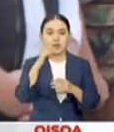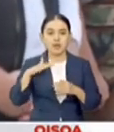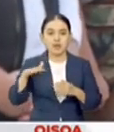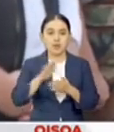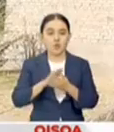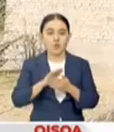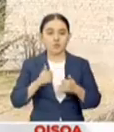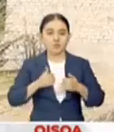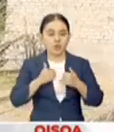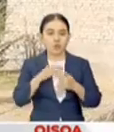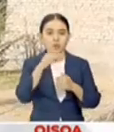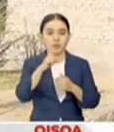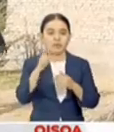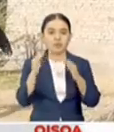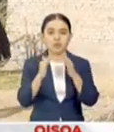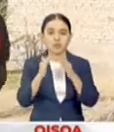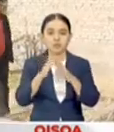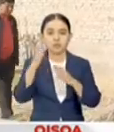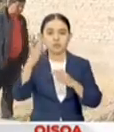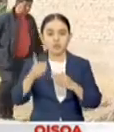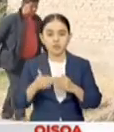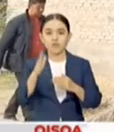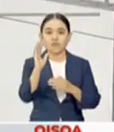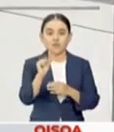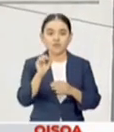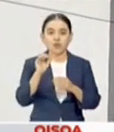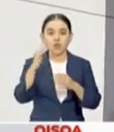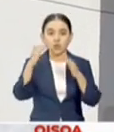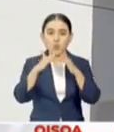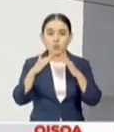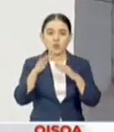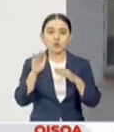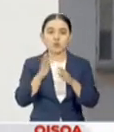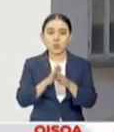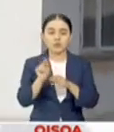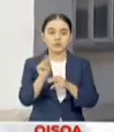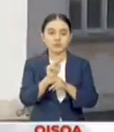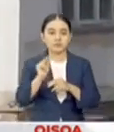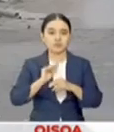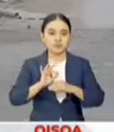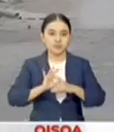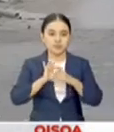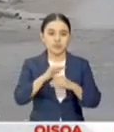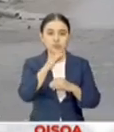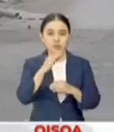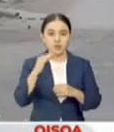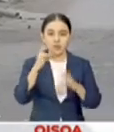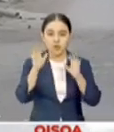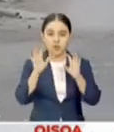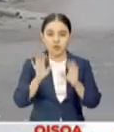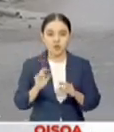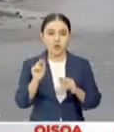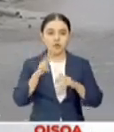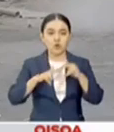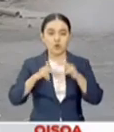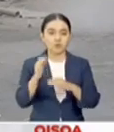yuz tutmoqda. Ko'p qavatli uylarning tashqi fasadi va tom qismida to'liq ta'mirlash ishlari amalga oshirilmoqda. Ko'plab noqonuniy